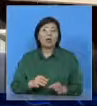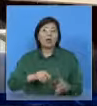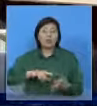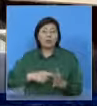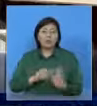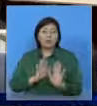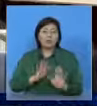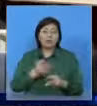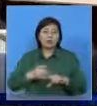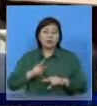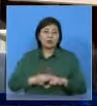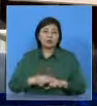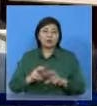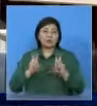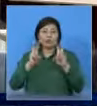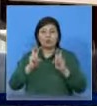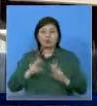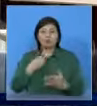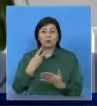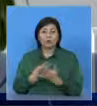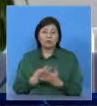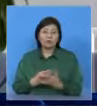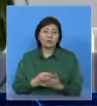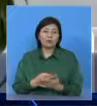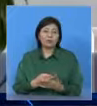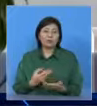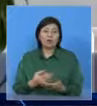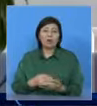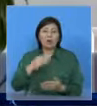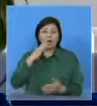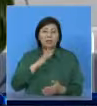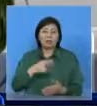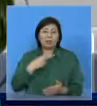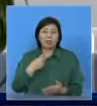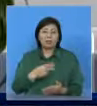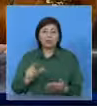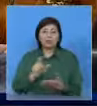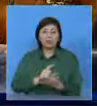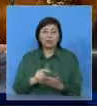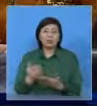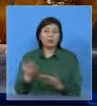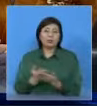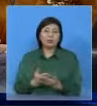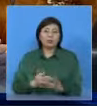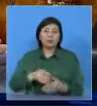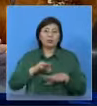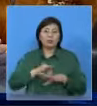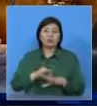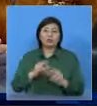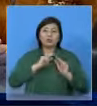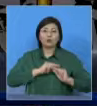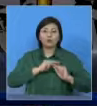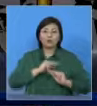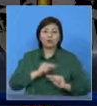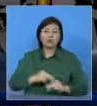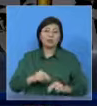болған жоқ. Дәстүр салтты көрсететін көрініс қойылып, аналарға арналған өлең де оқылды. Мәдени шараның ұйымдастыру жұмыстарын